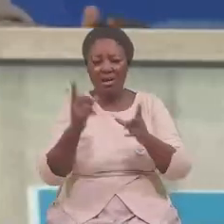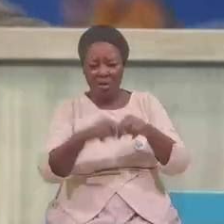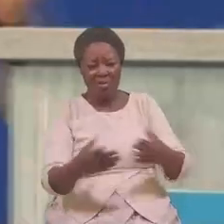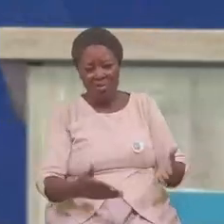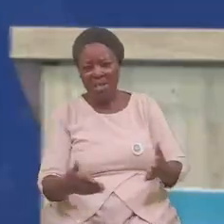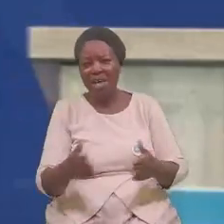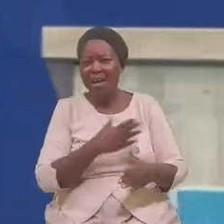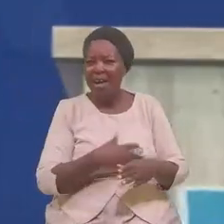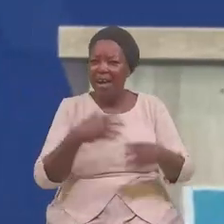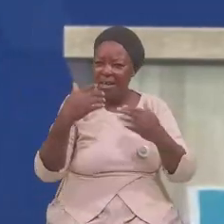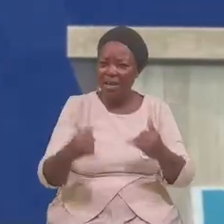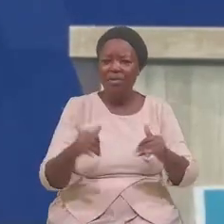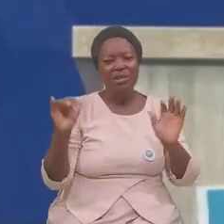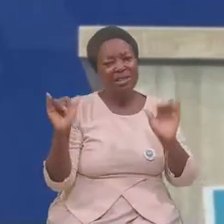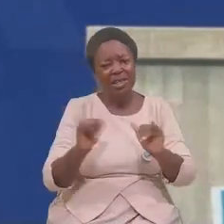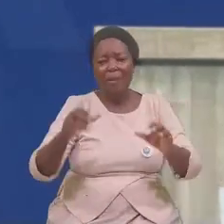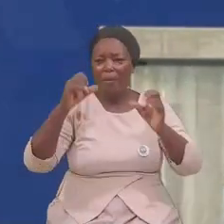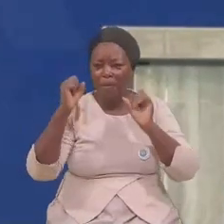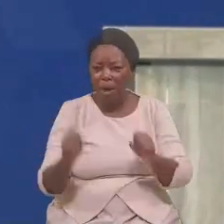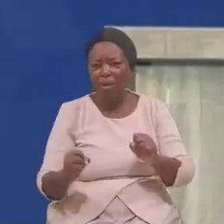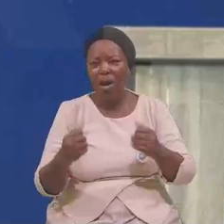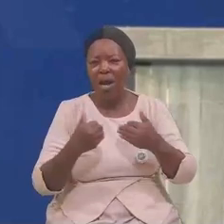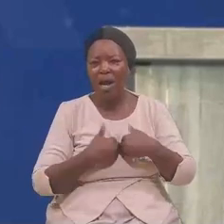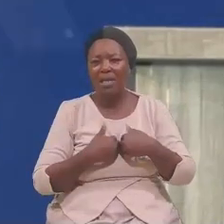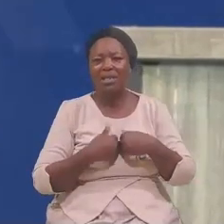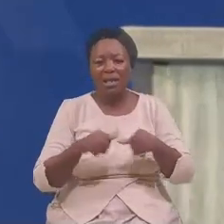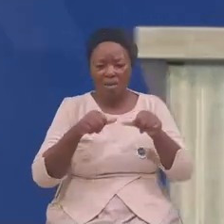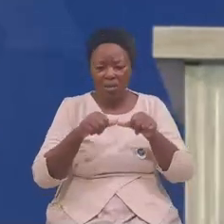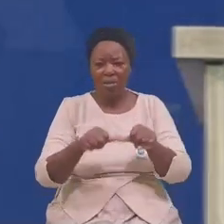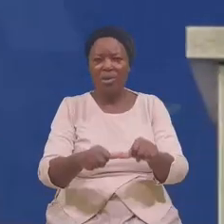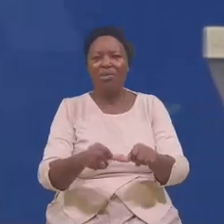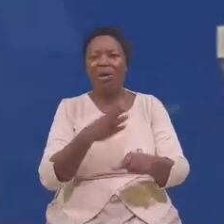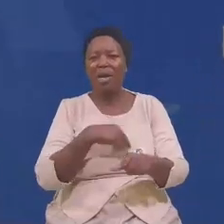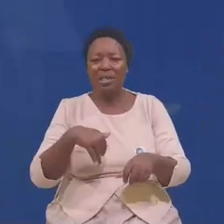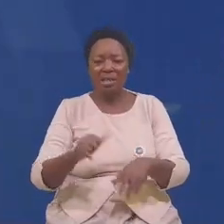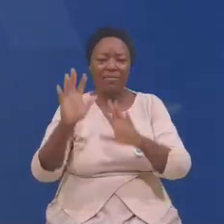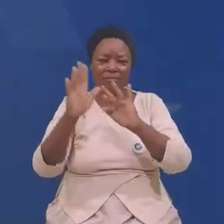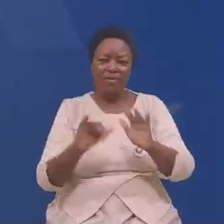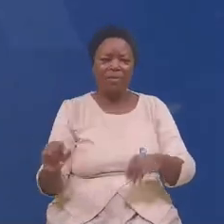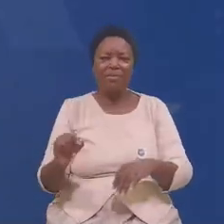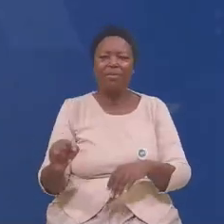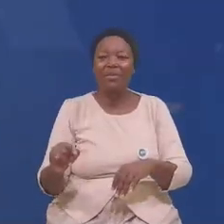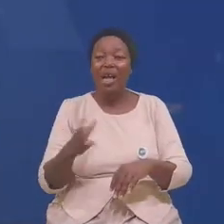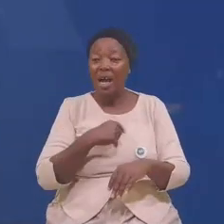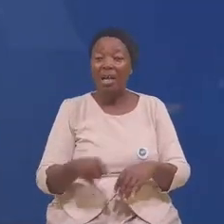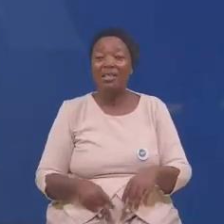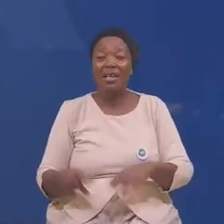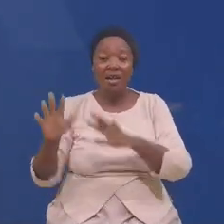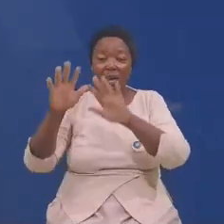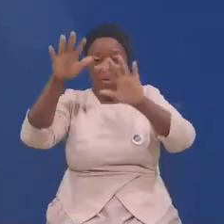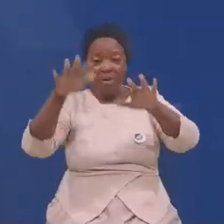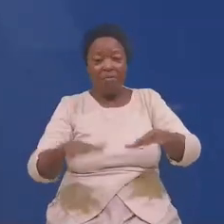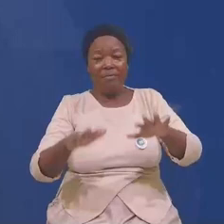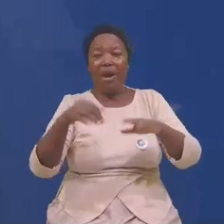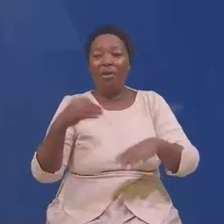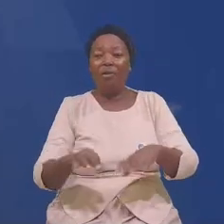venir ici. La même puissance est demeurée et elle coule toujours. Et le fleuve